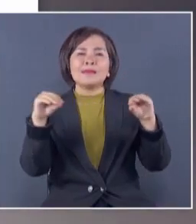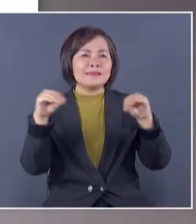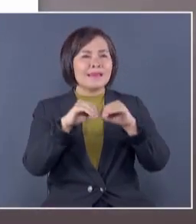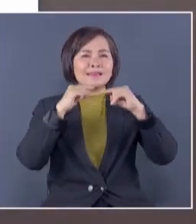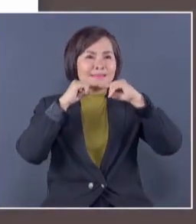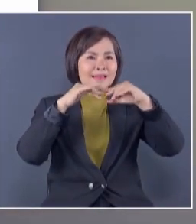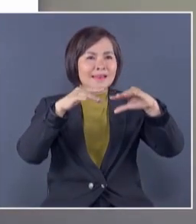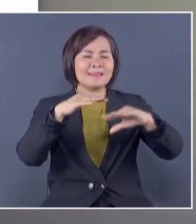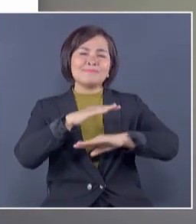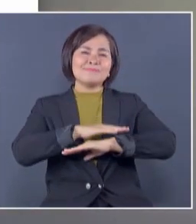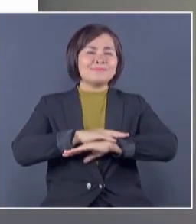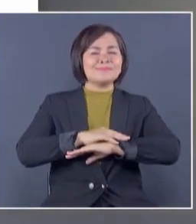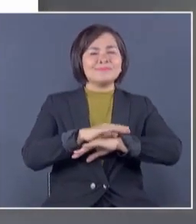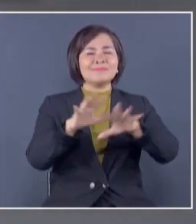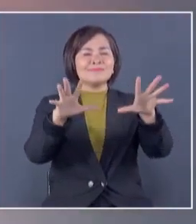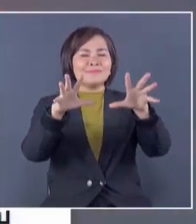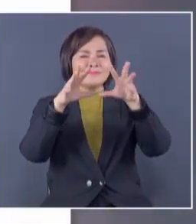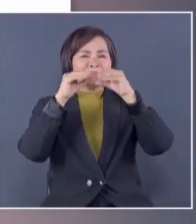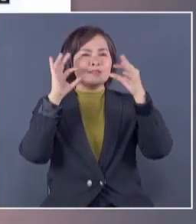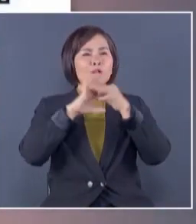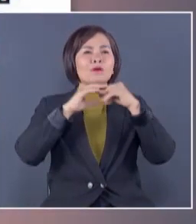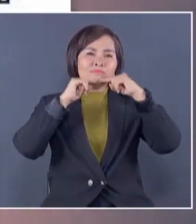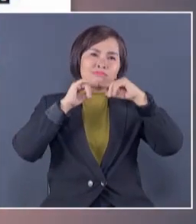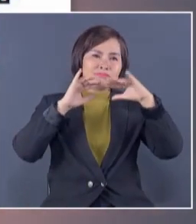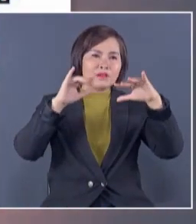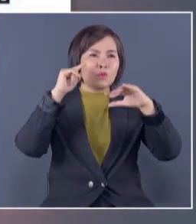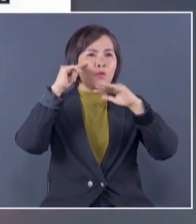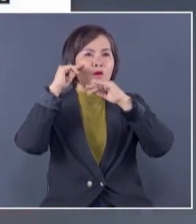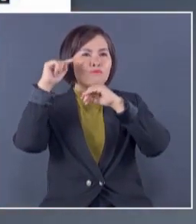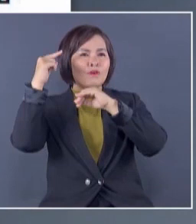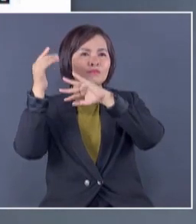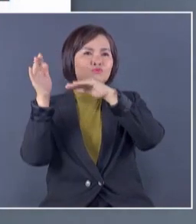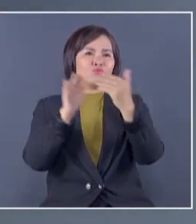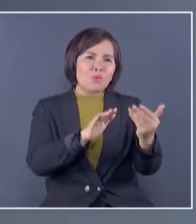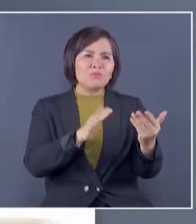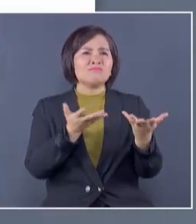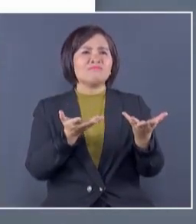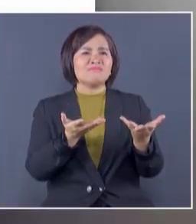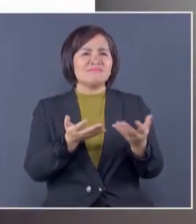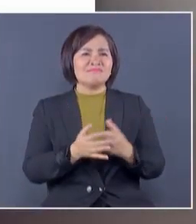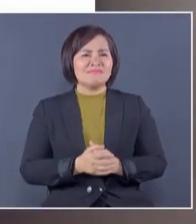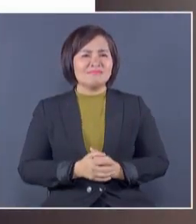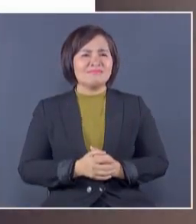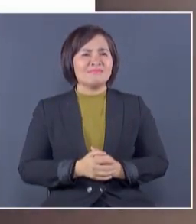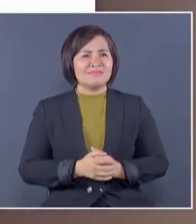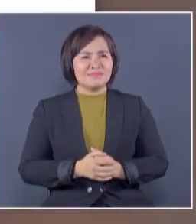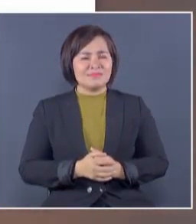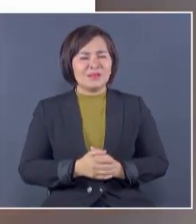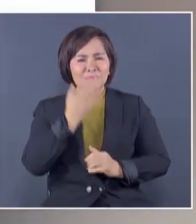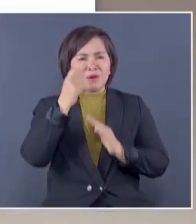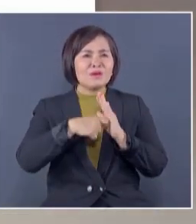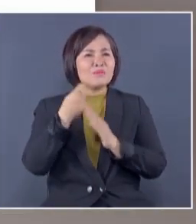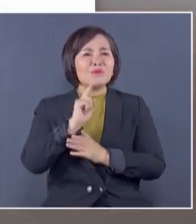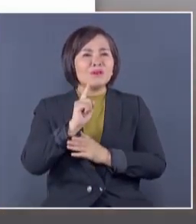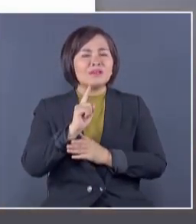ลยตั้งใจเลยฉันจะต้องสูดกลิ่นอายทะเลให้ได้แต่ความฝันเธอบอกจบลงทันทีจบแล้วแจ๋วหลบจบแล้วจ้ะเพราะว่าอะไร